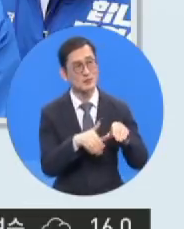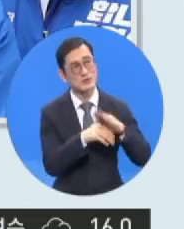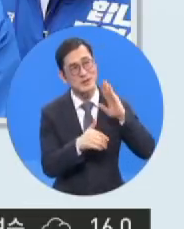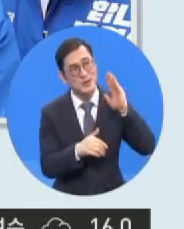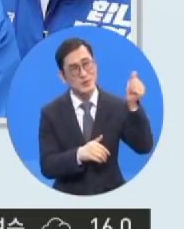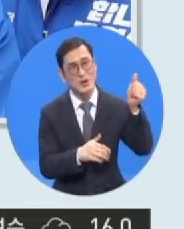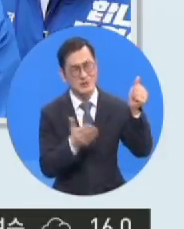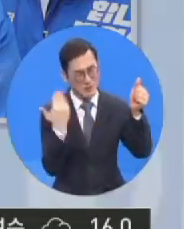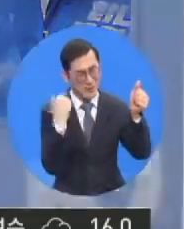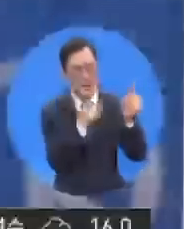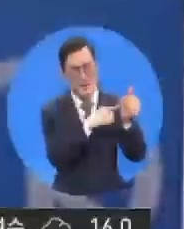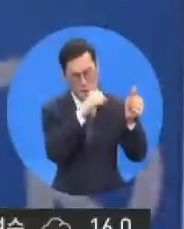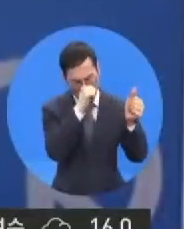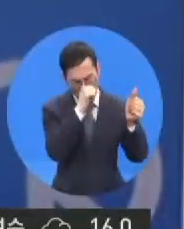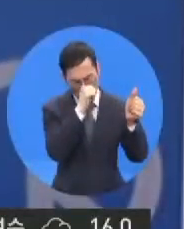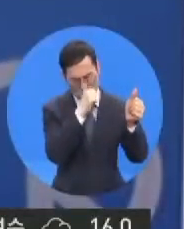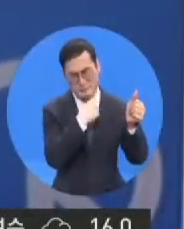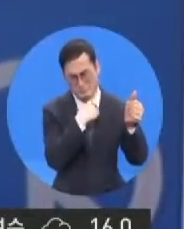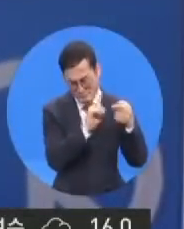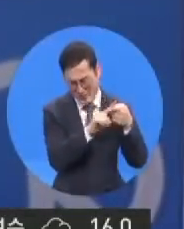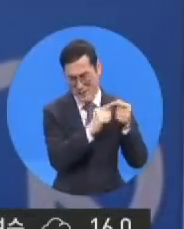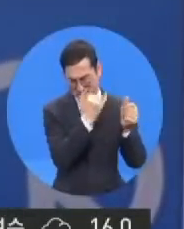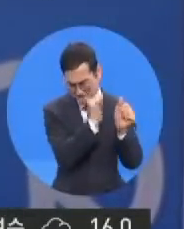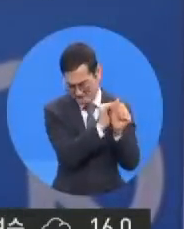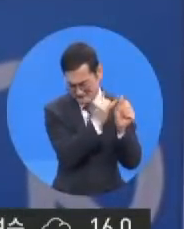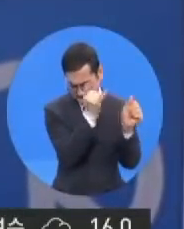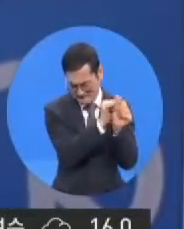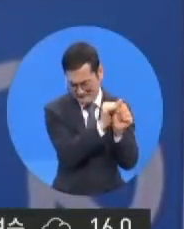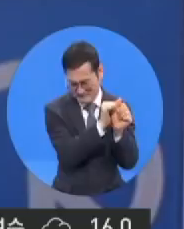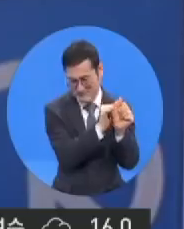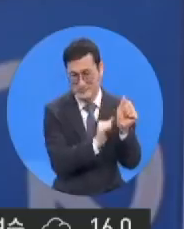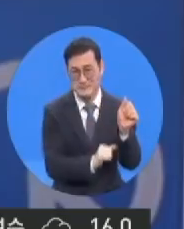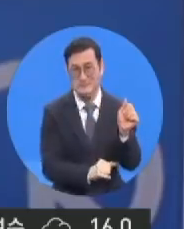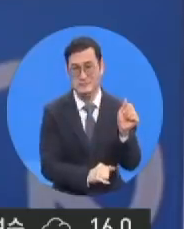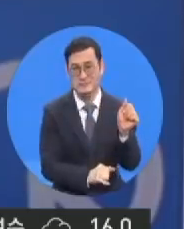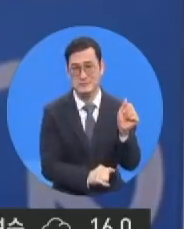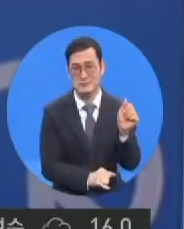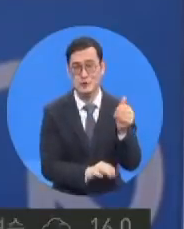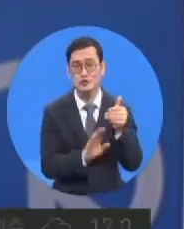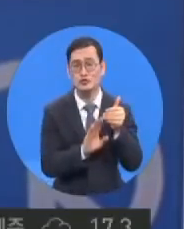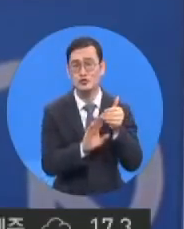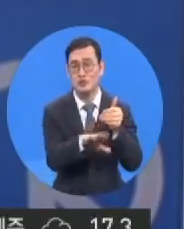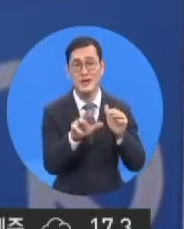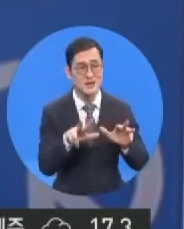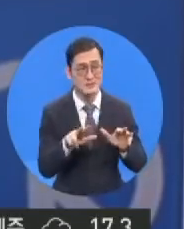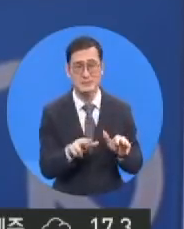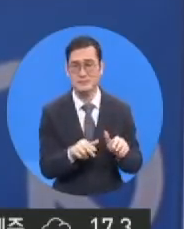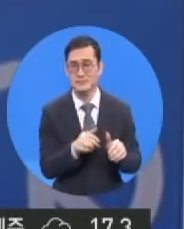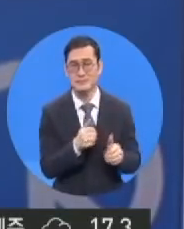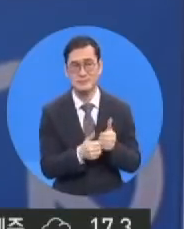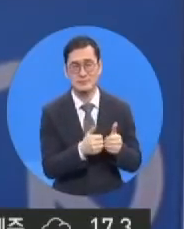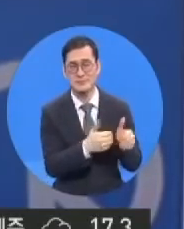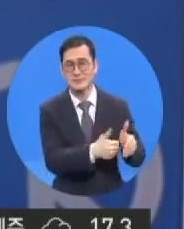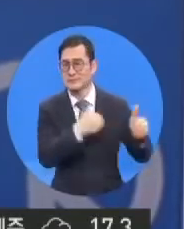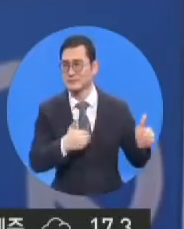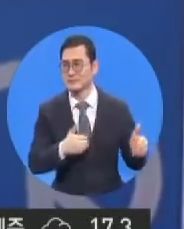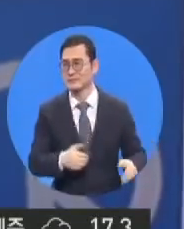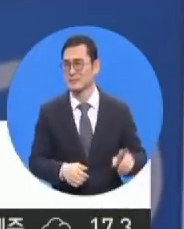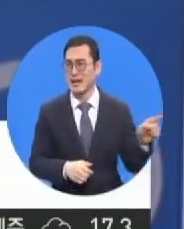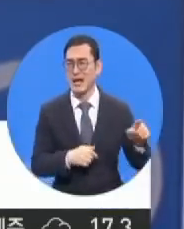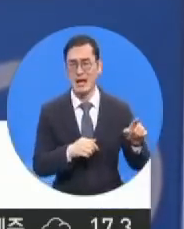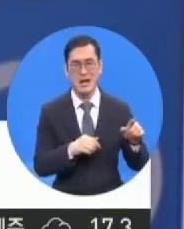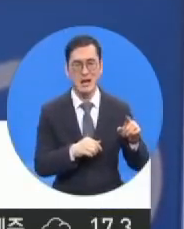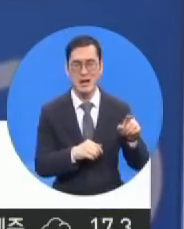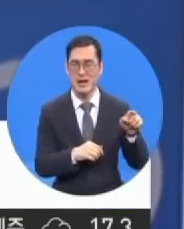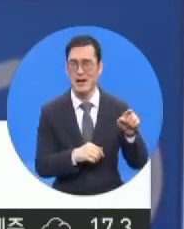하지 않았습니까? 근데 어차피 선거라는 거는 정권에 대한 심판인데 보유하고 있다가 이제 와서 거리를 둔다고 해서 그 선거의 성격이 달라지지는